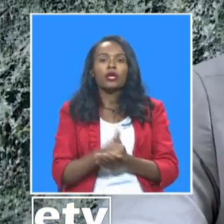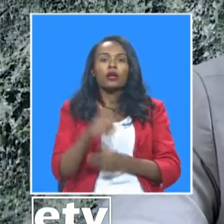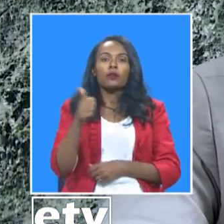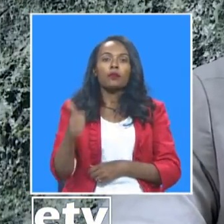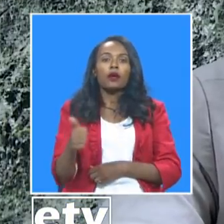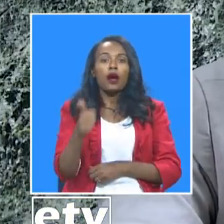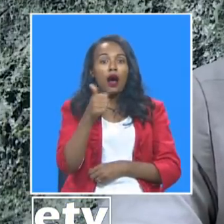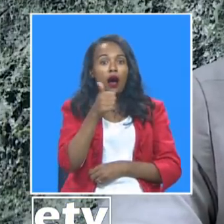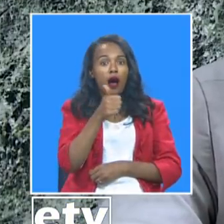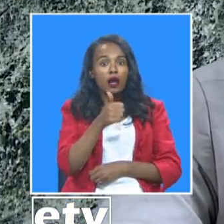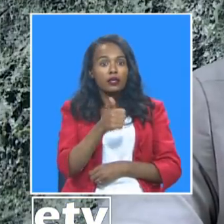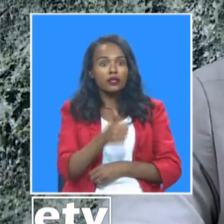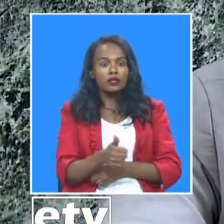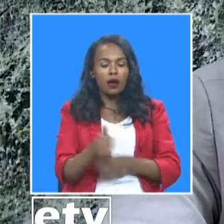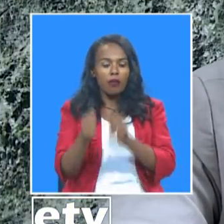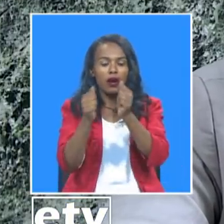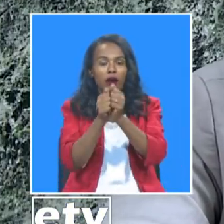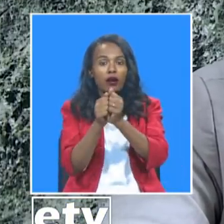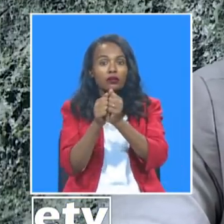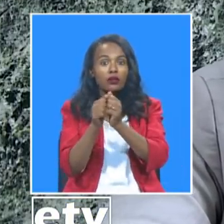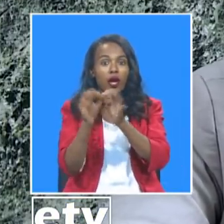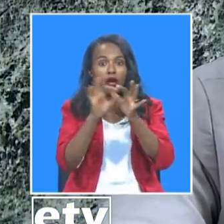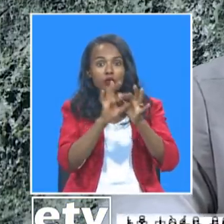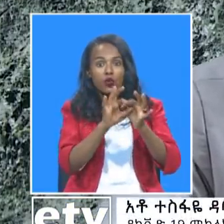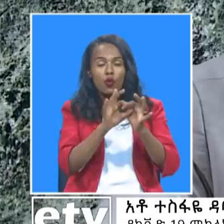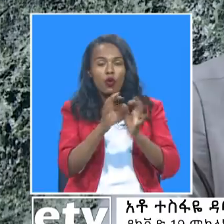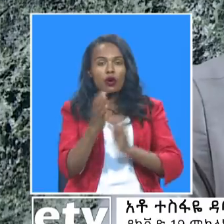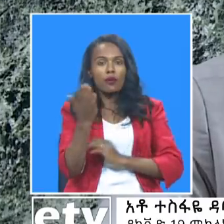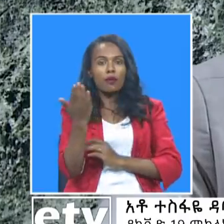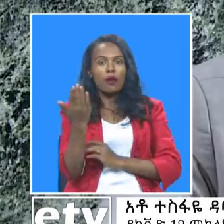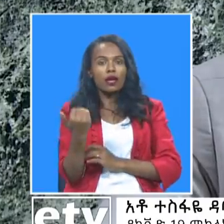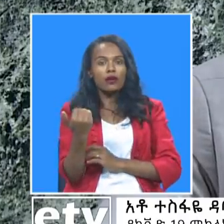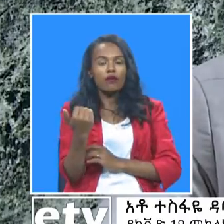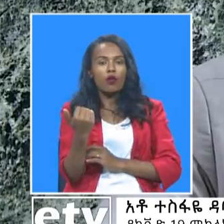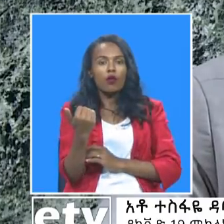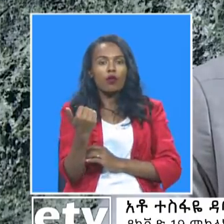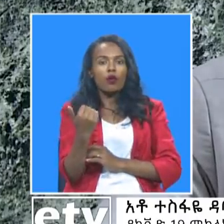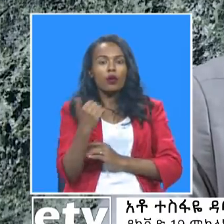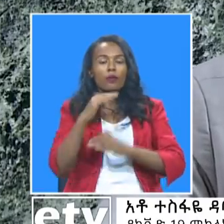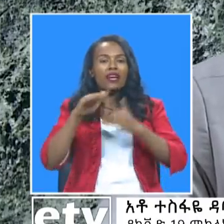በአዲስ አበባ ጋር ተያይዞ ባለፈው በጅምላ